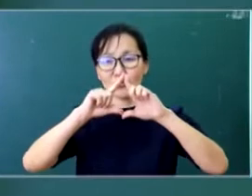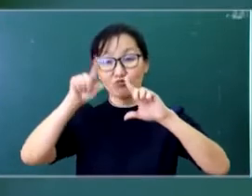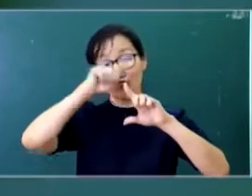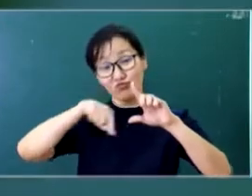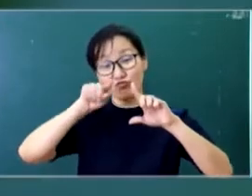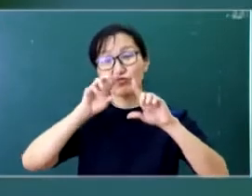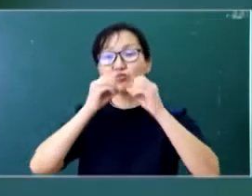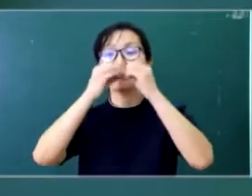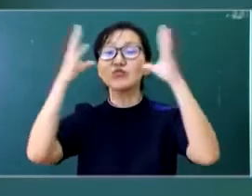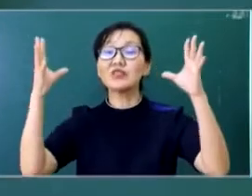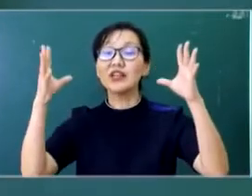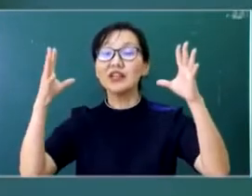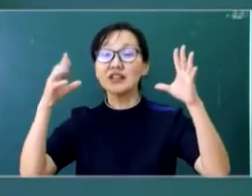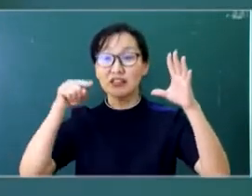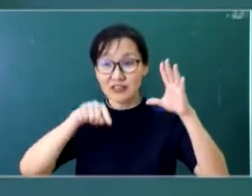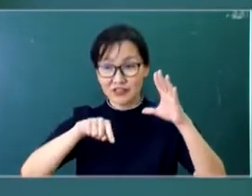Энэ дүрсний